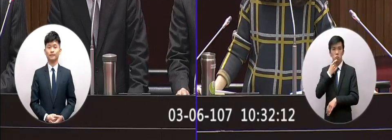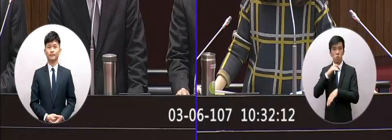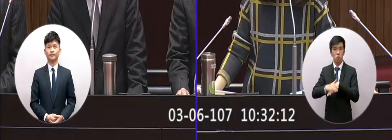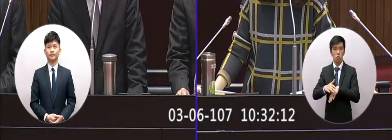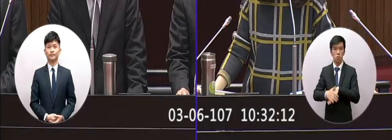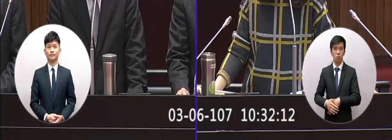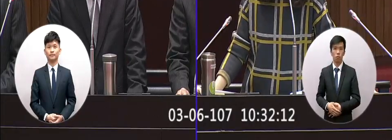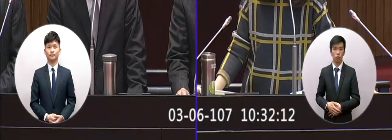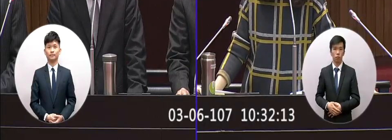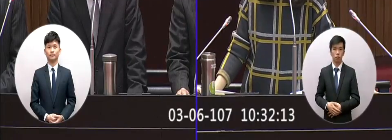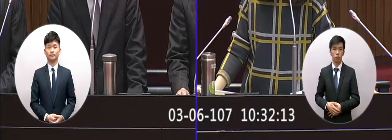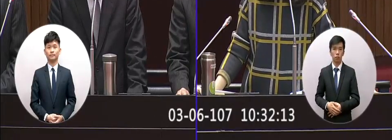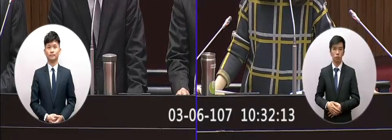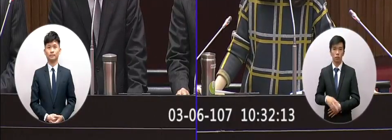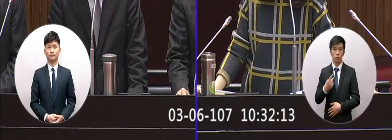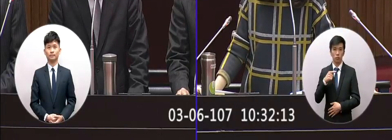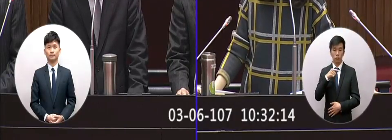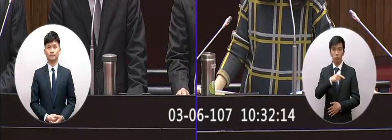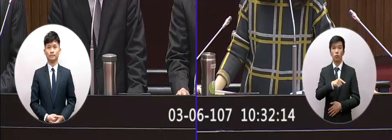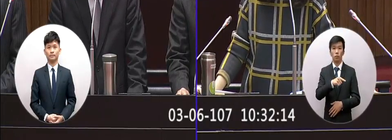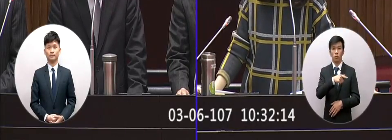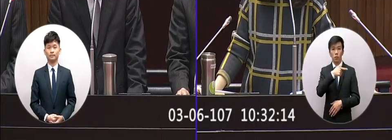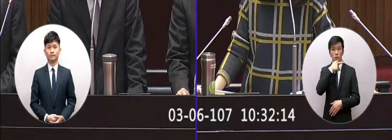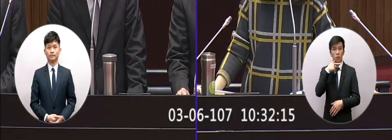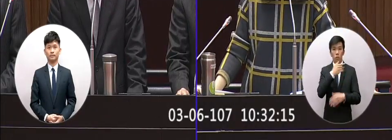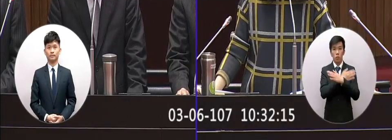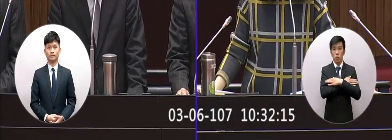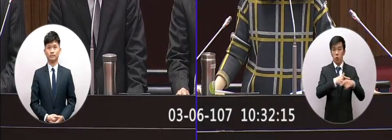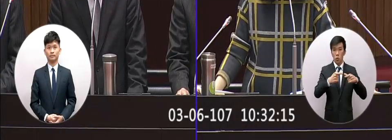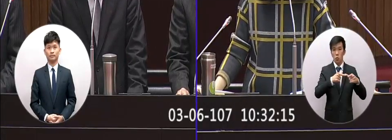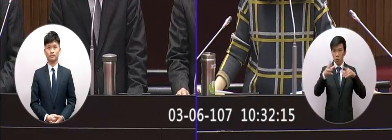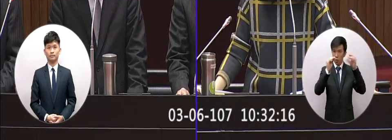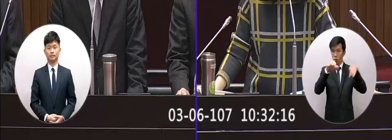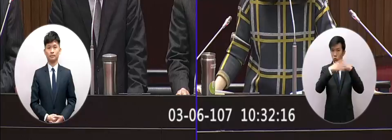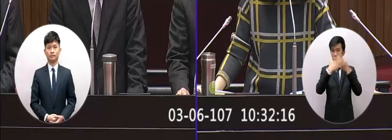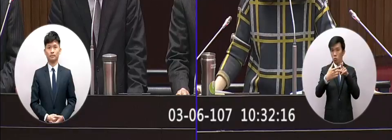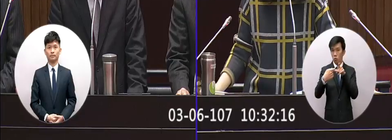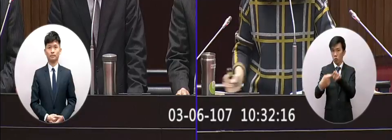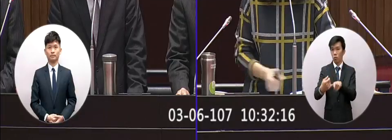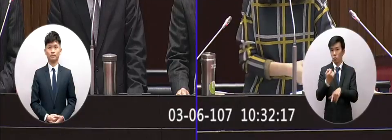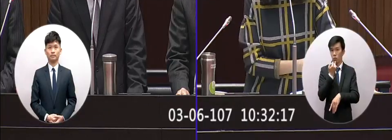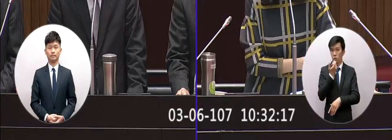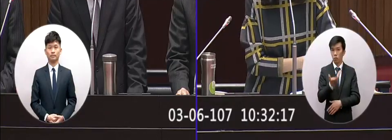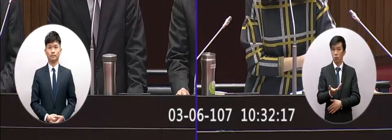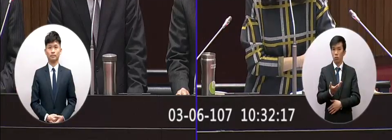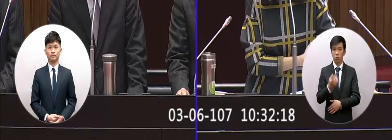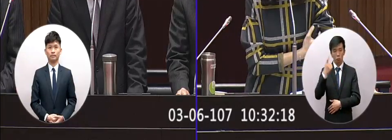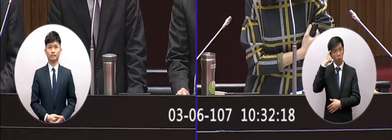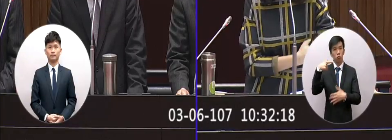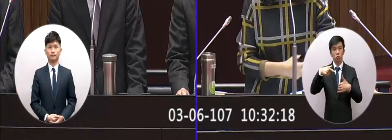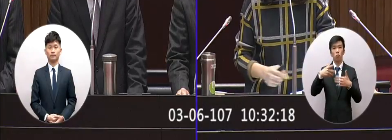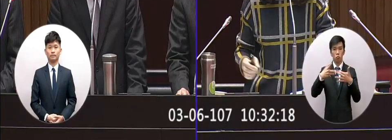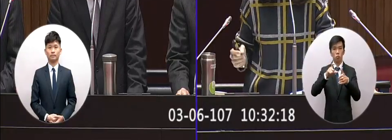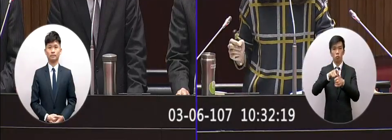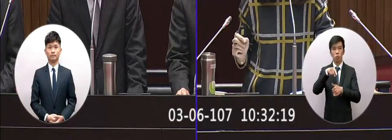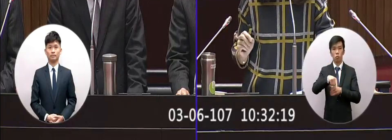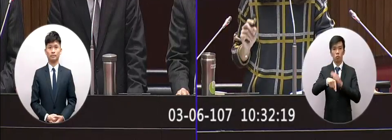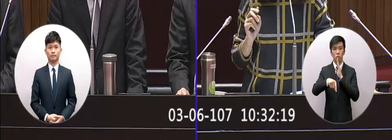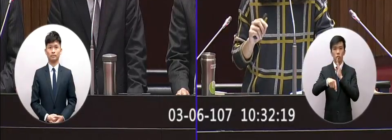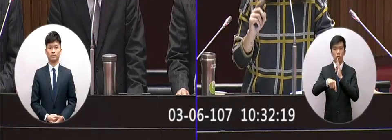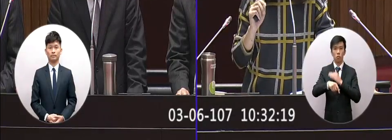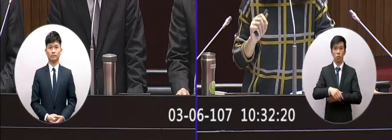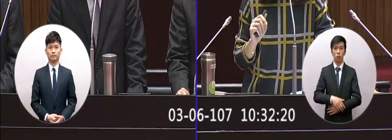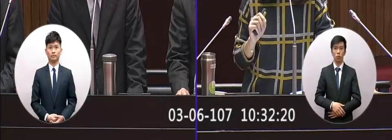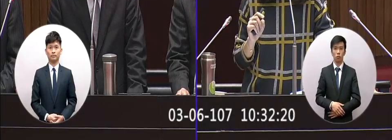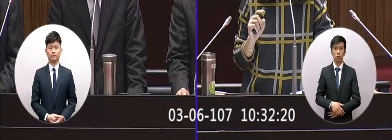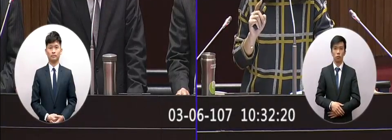这些幼儿园他能不能也把这些资讯公开这是我想也是一个很大的问题所以院长这部分我想